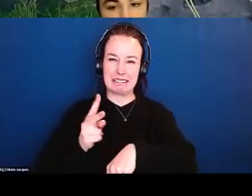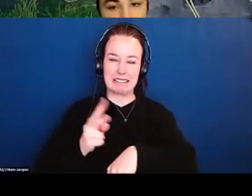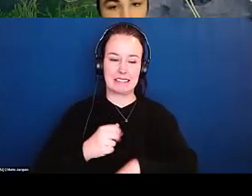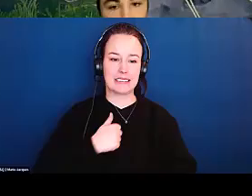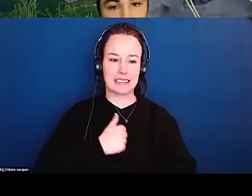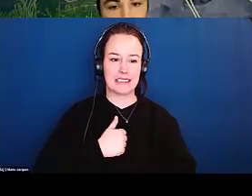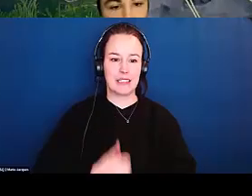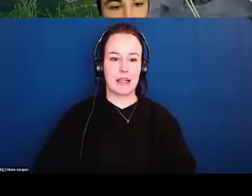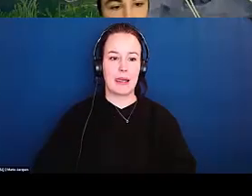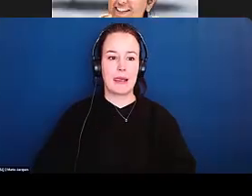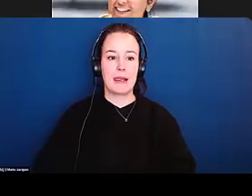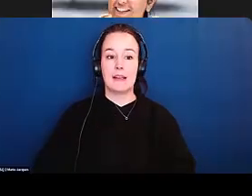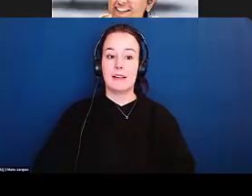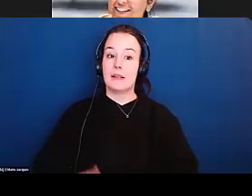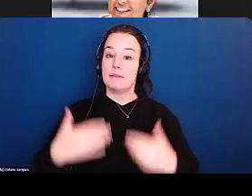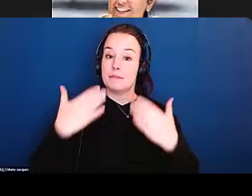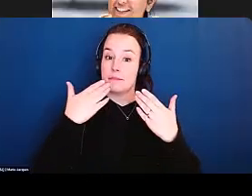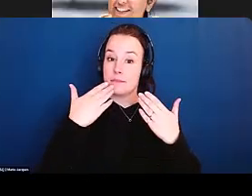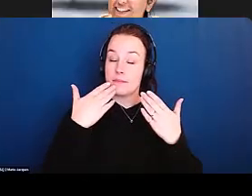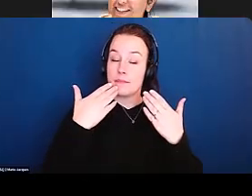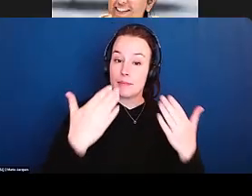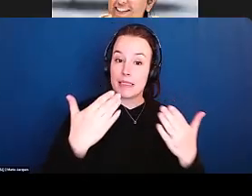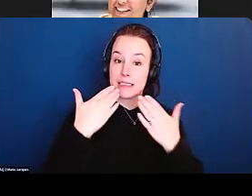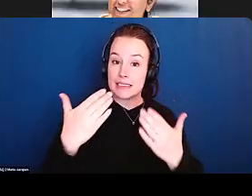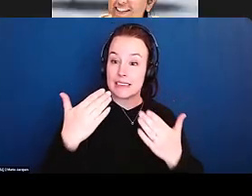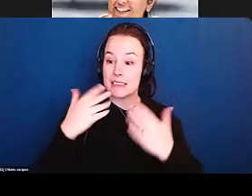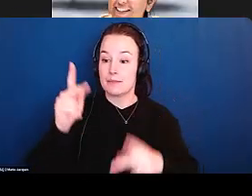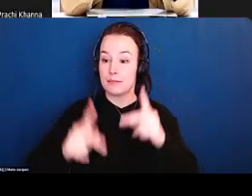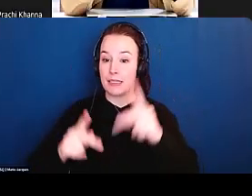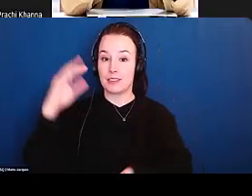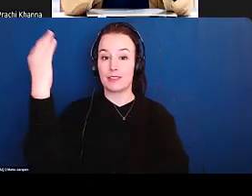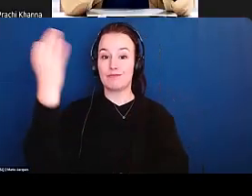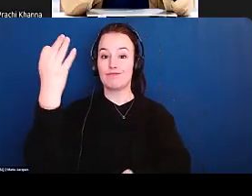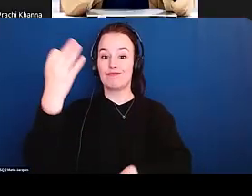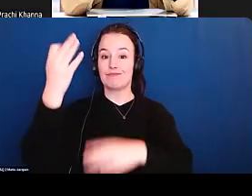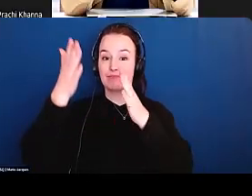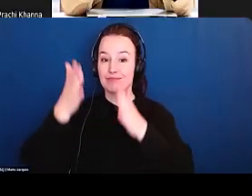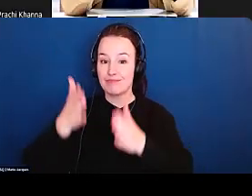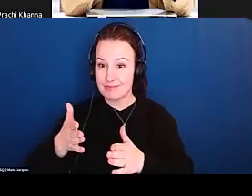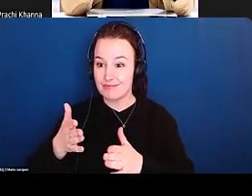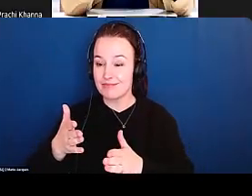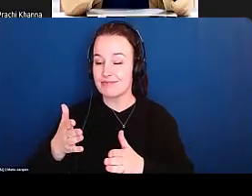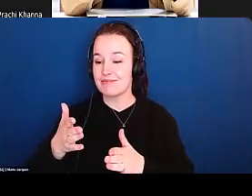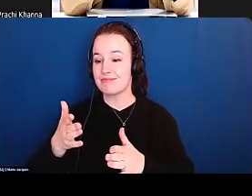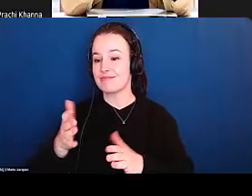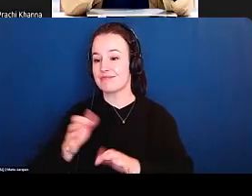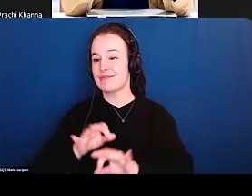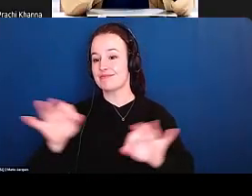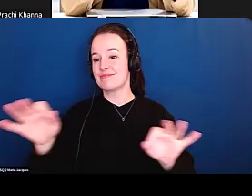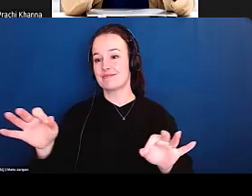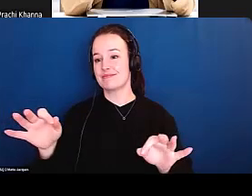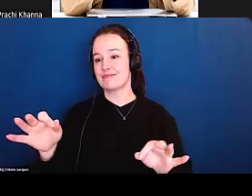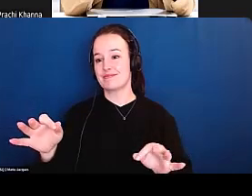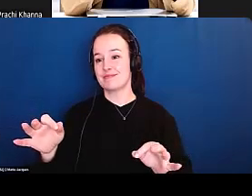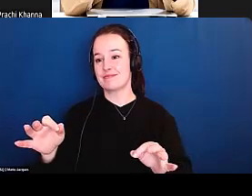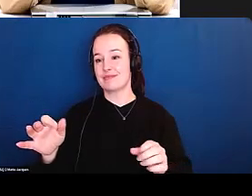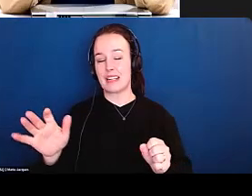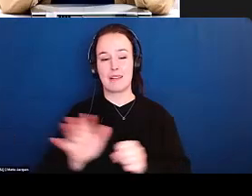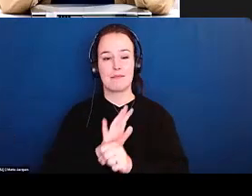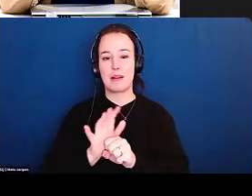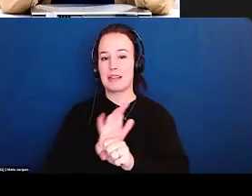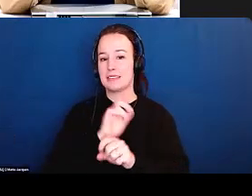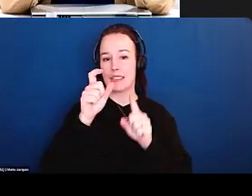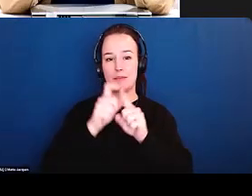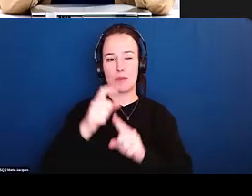temps. Donc merci à nouveau à nos oratrices merveilleuses. Vraiment, je n'ai pas